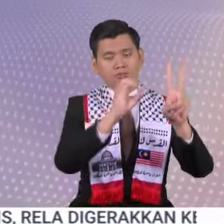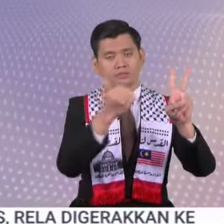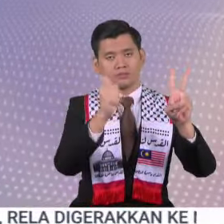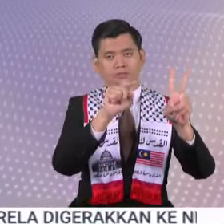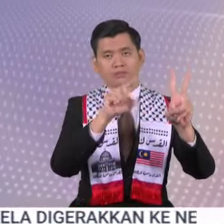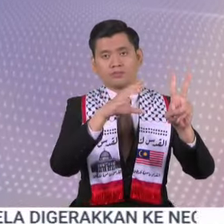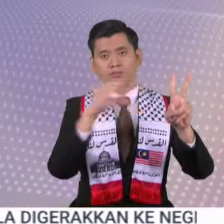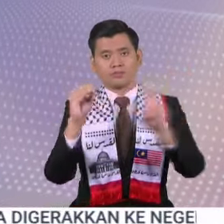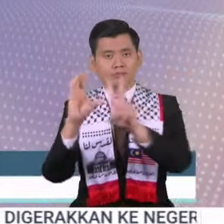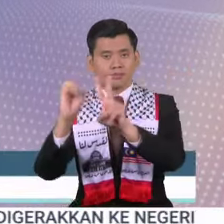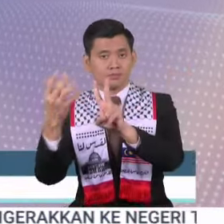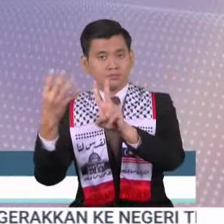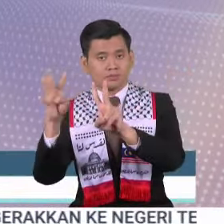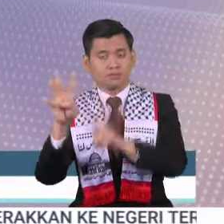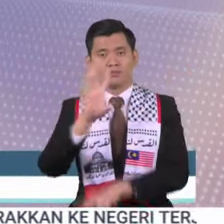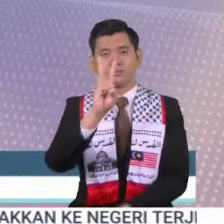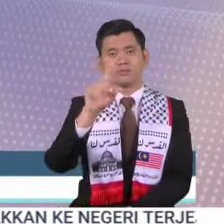2014. Ia membabitkan